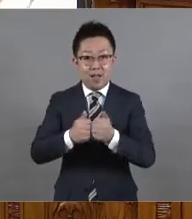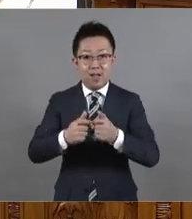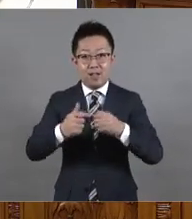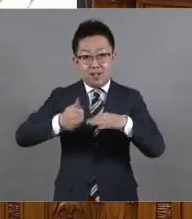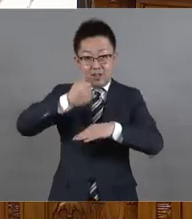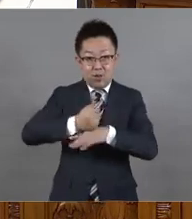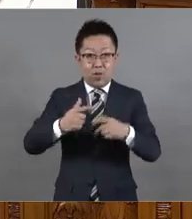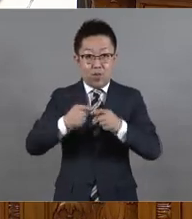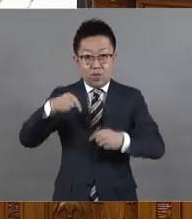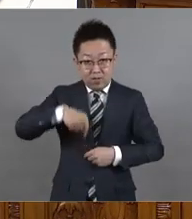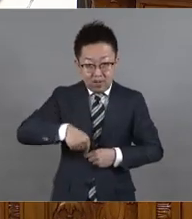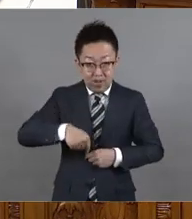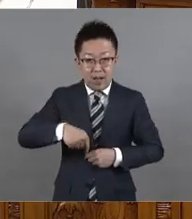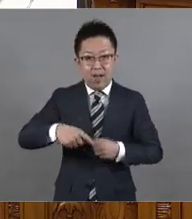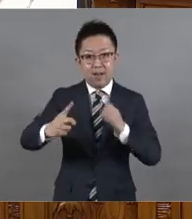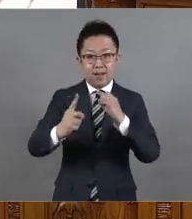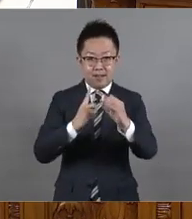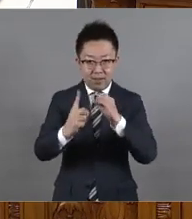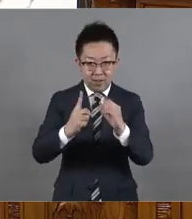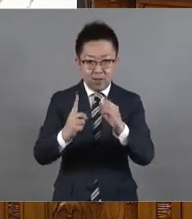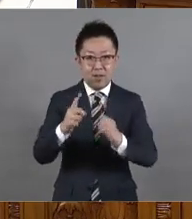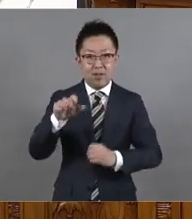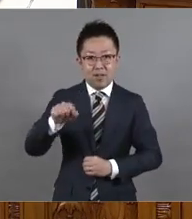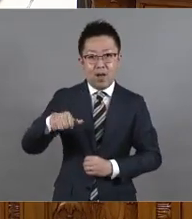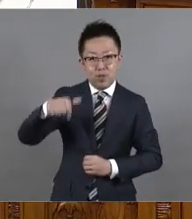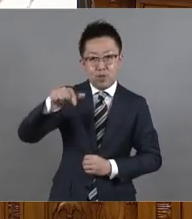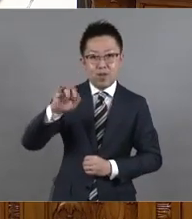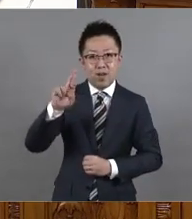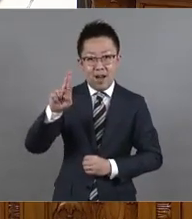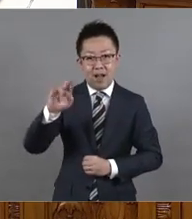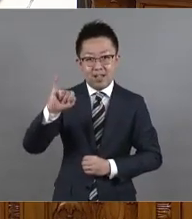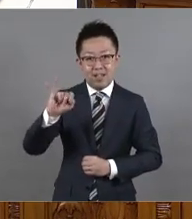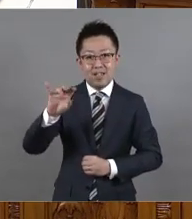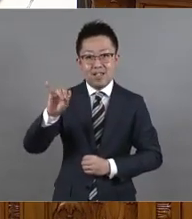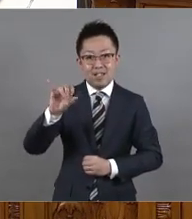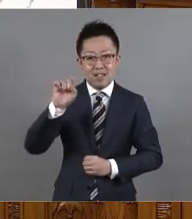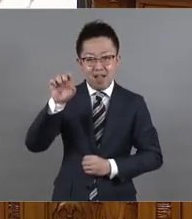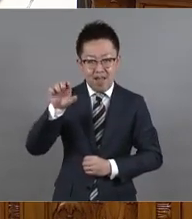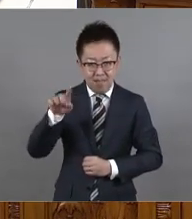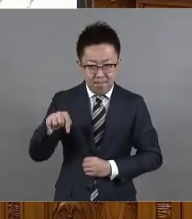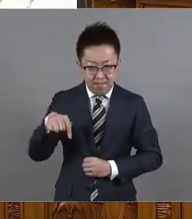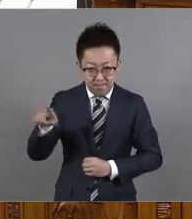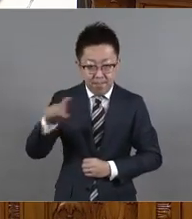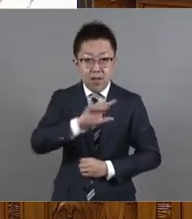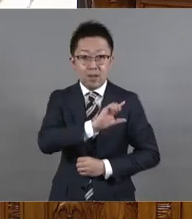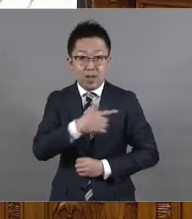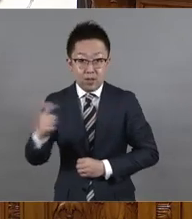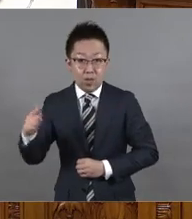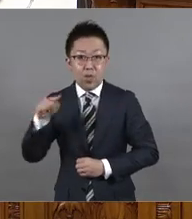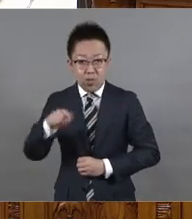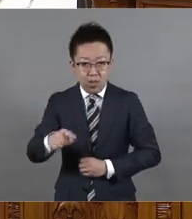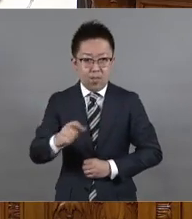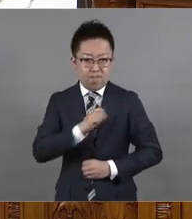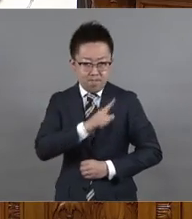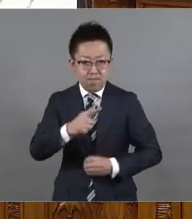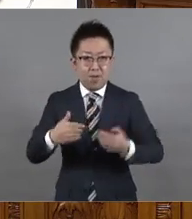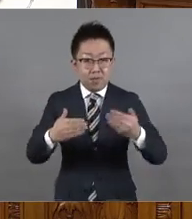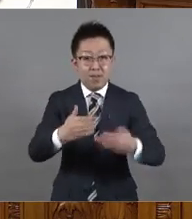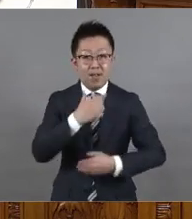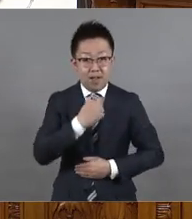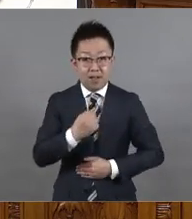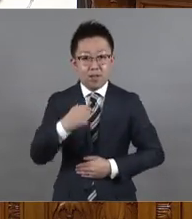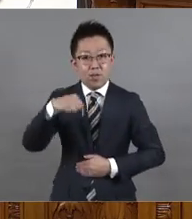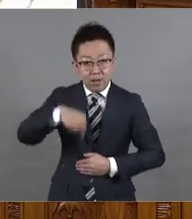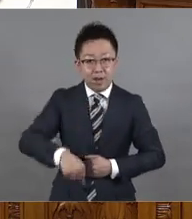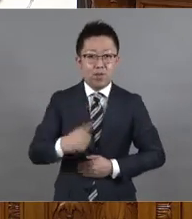デジタルの実装サプライチェーンの強靭化といった分野での議論をさらに深め協力を推進していきますその一環と